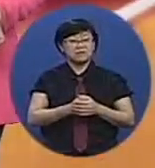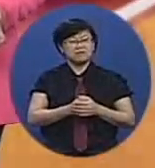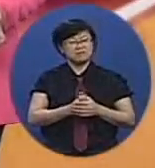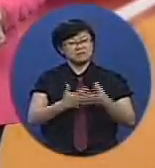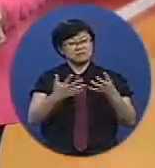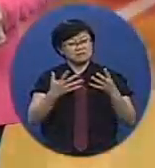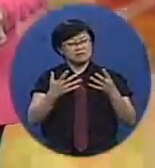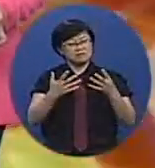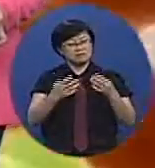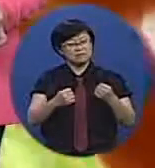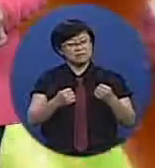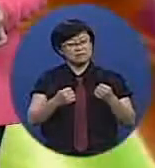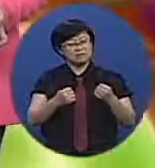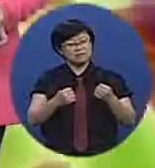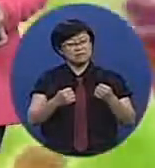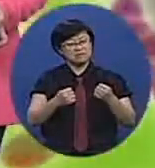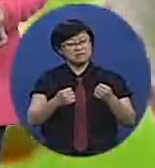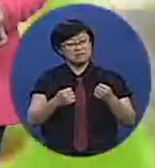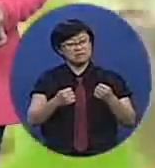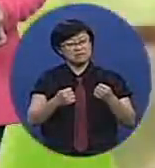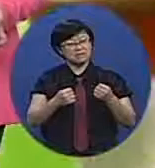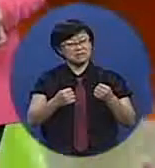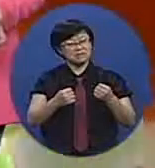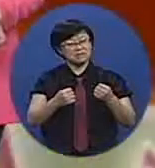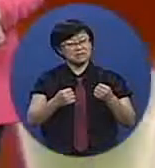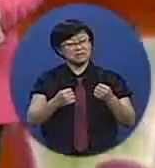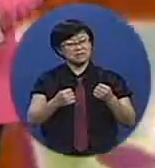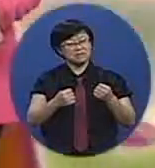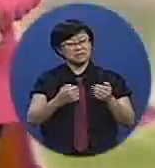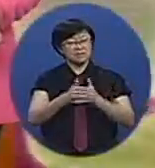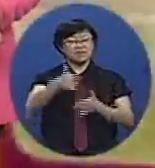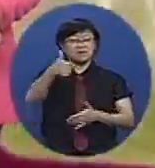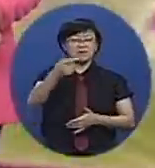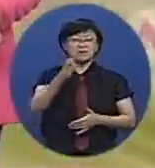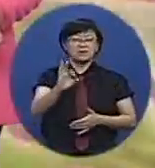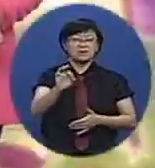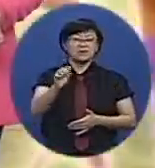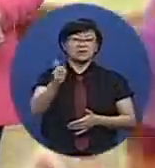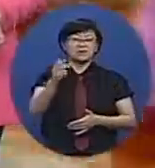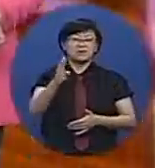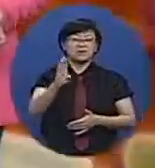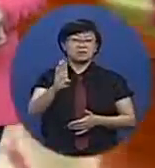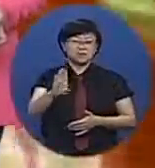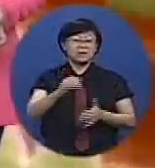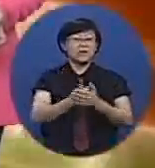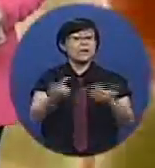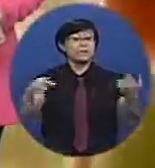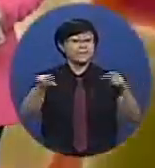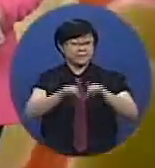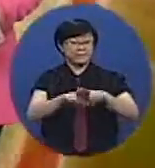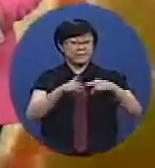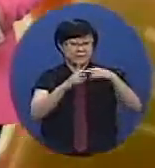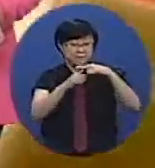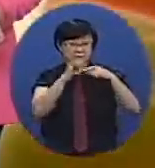속상하죠? 이제 농협하고 같이 경쟁하고 네. 있는데요. 네.